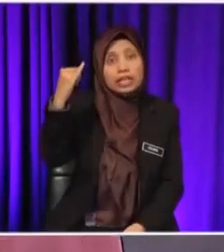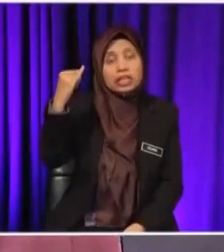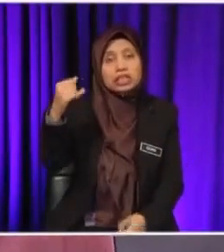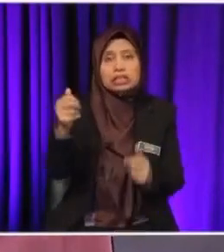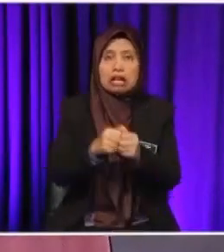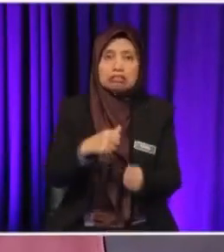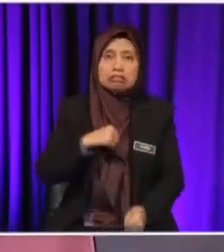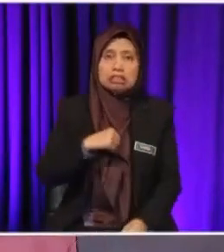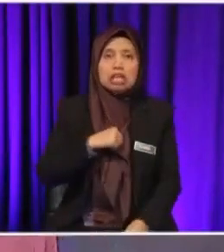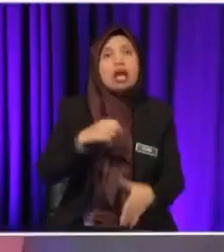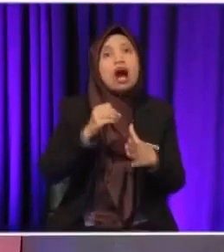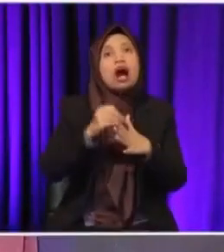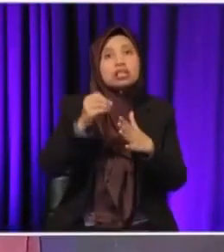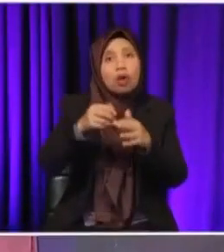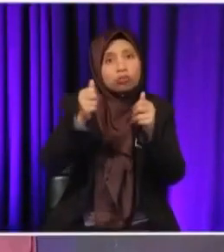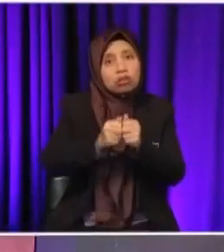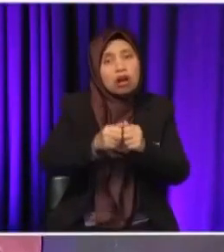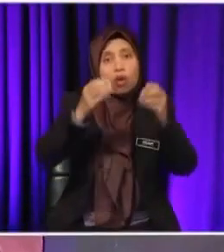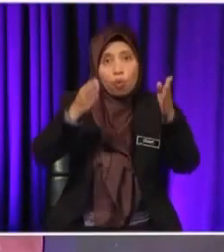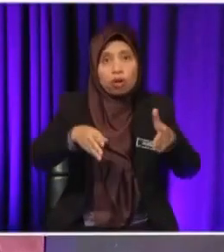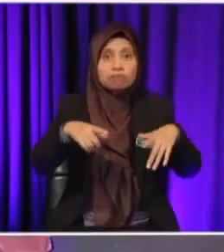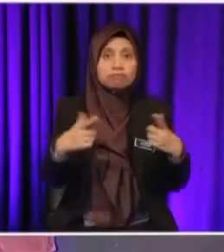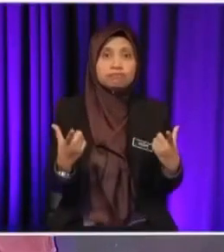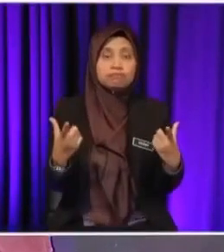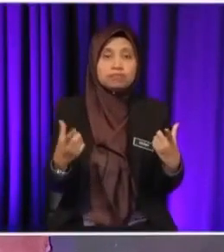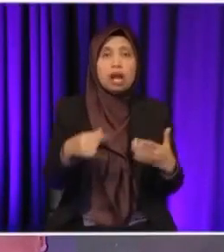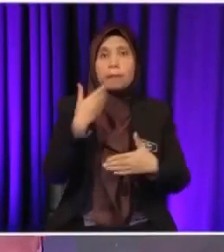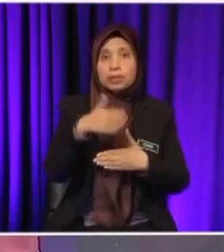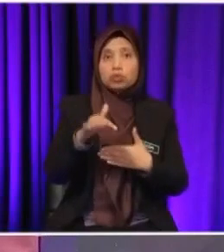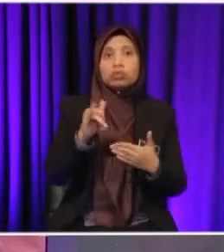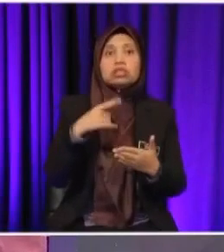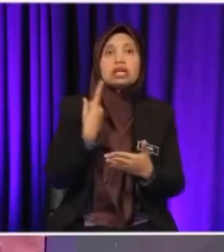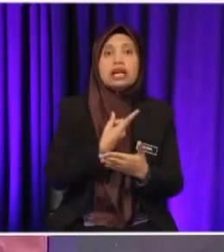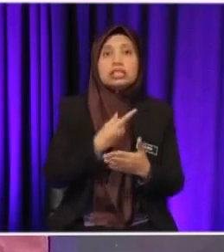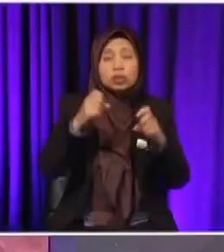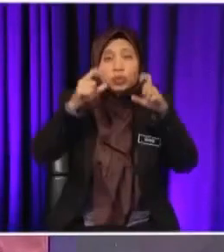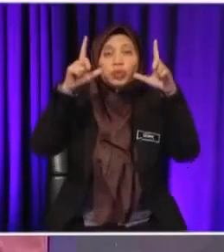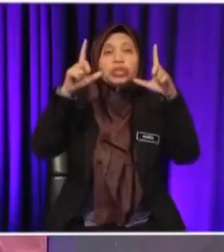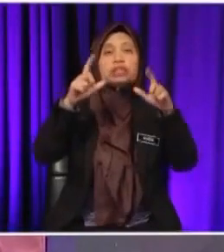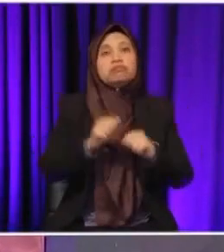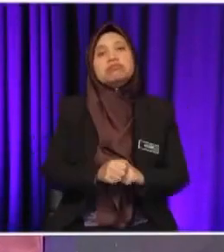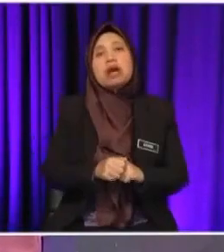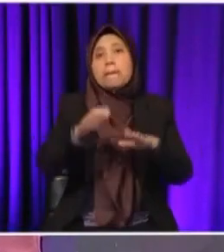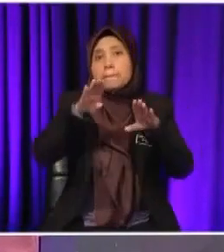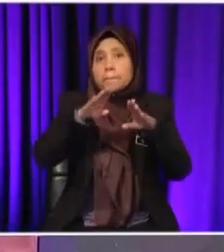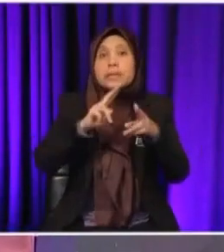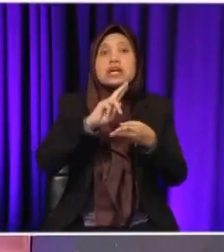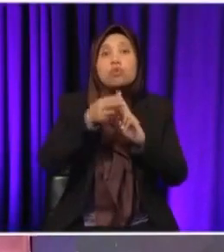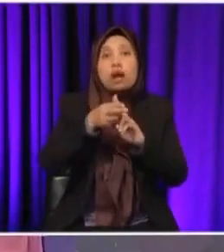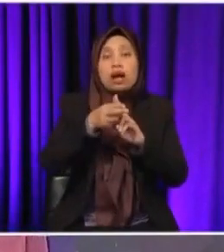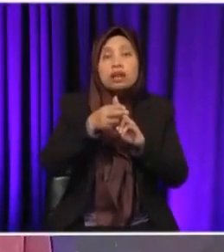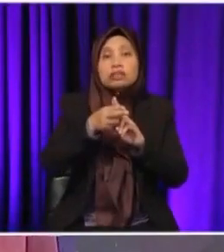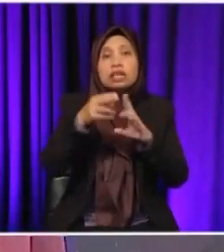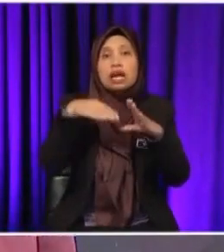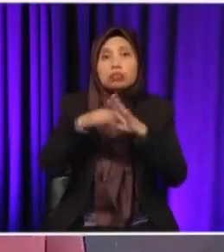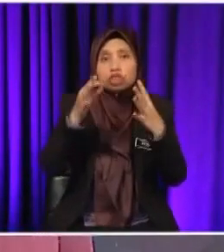dia sendiri ataupun dengan watak yang lain. Okey, kemudian kita ada kejutan. Kejutan ialah perubahan dalam urutan peristiwa yang